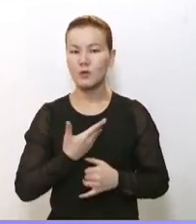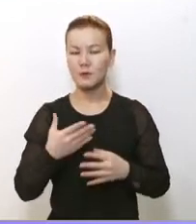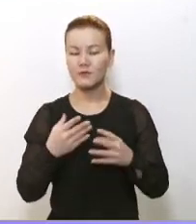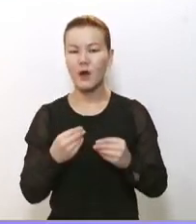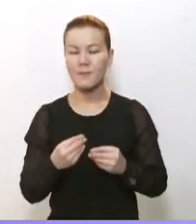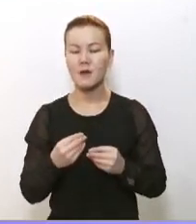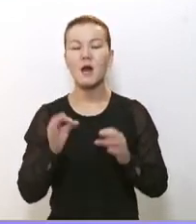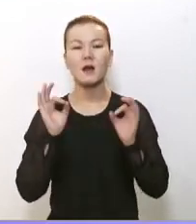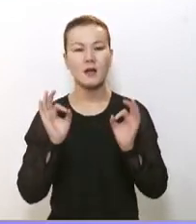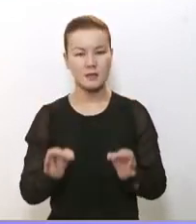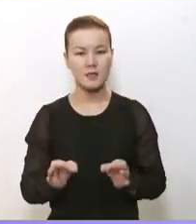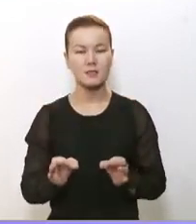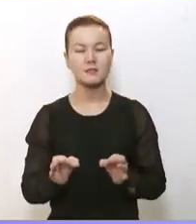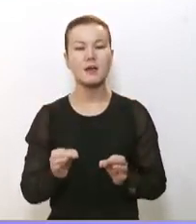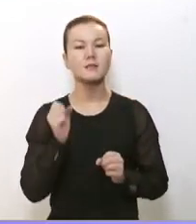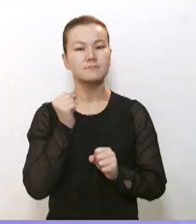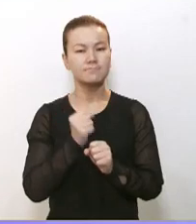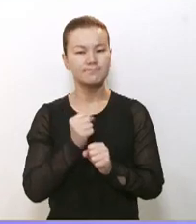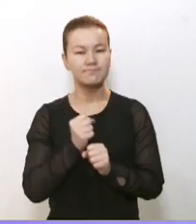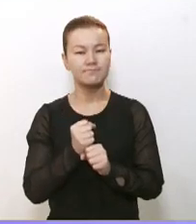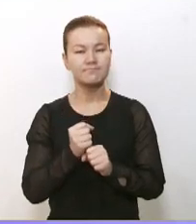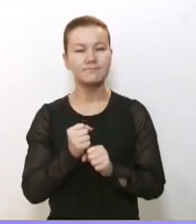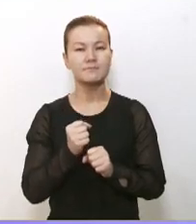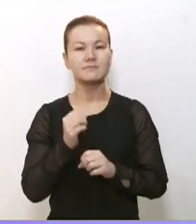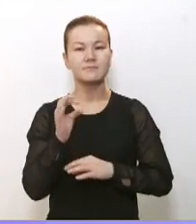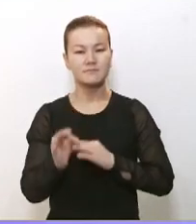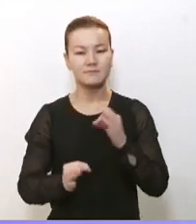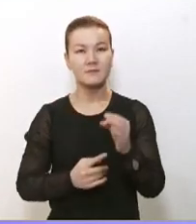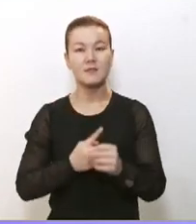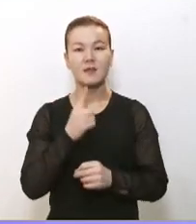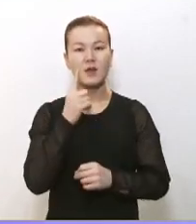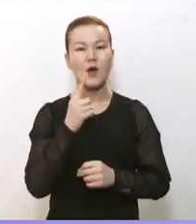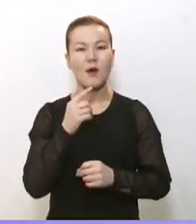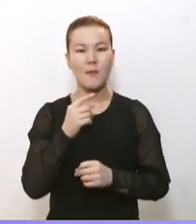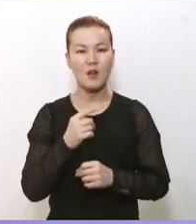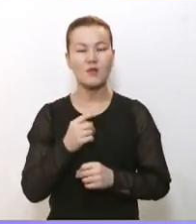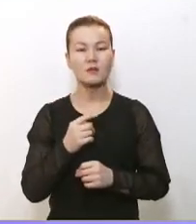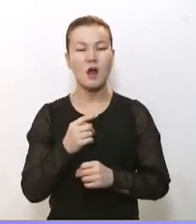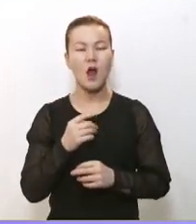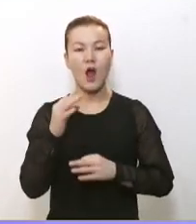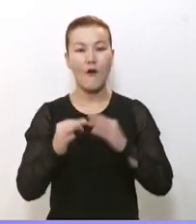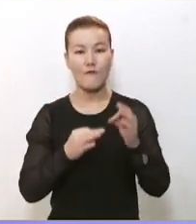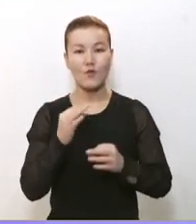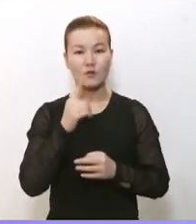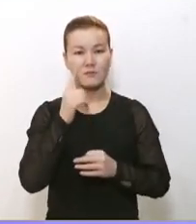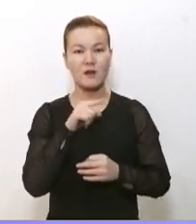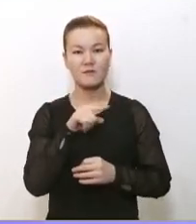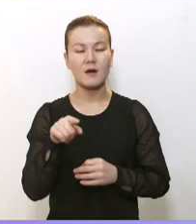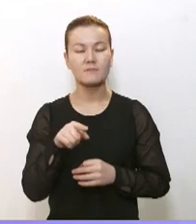вами, конечно, совершим космический полет. Но в космосе вам